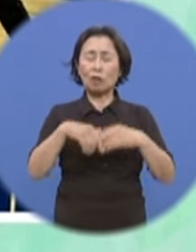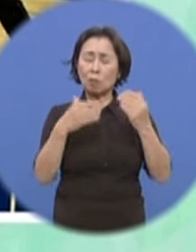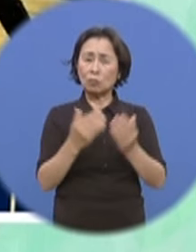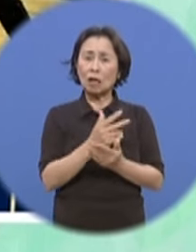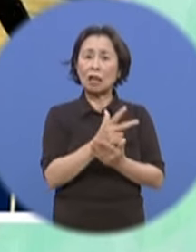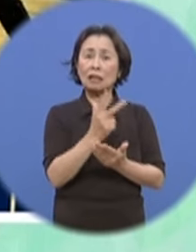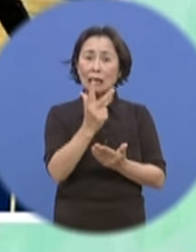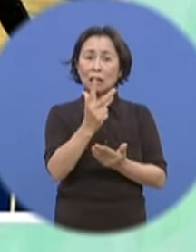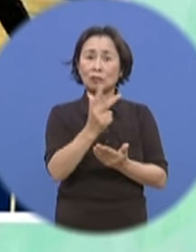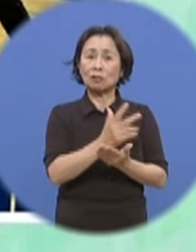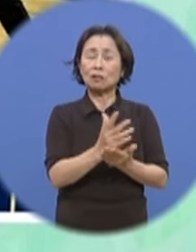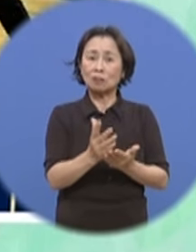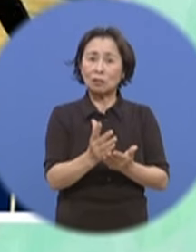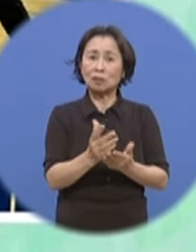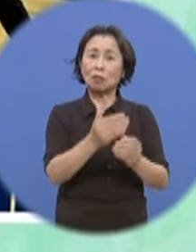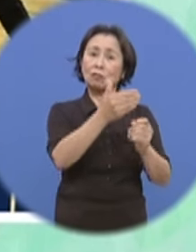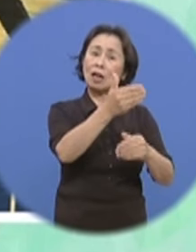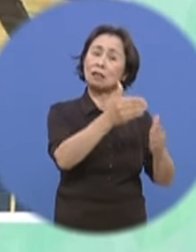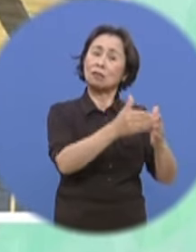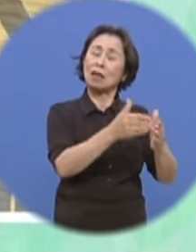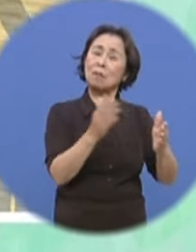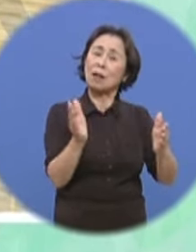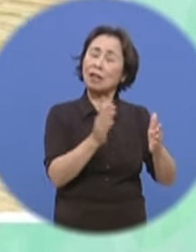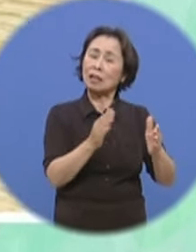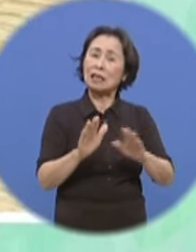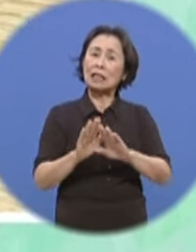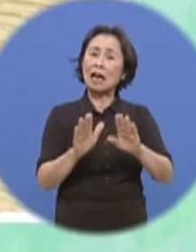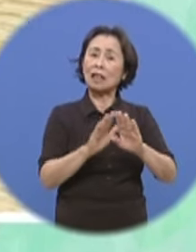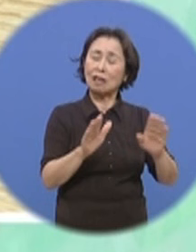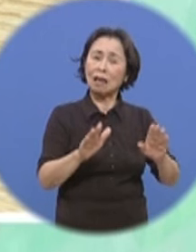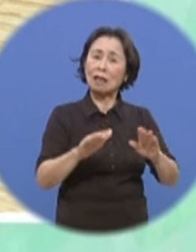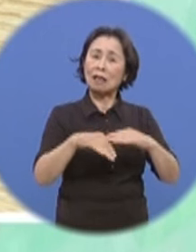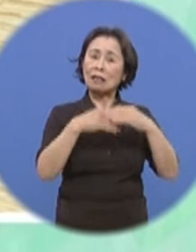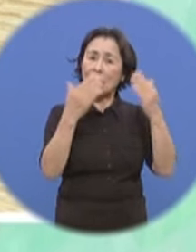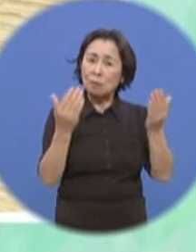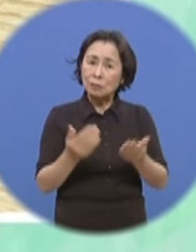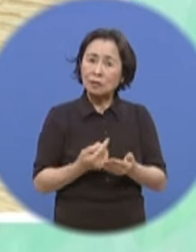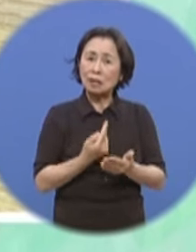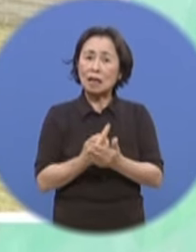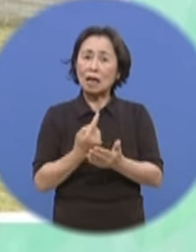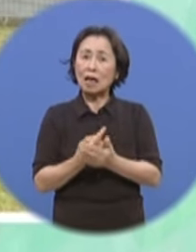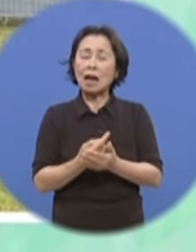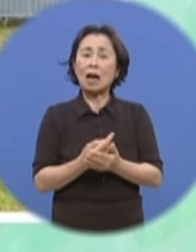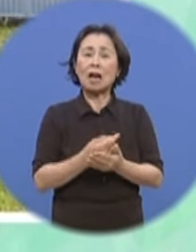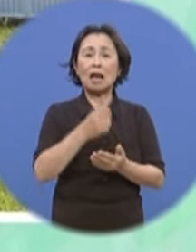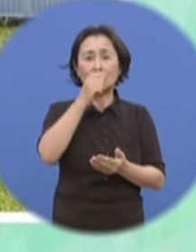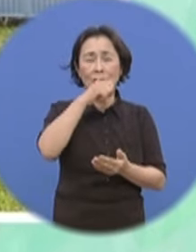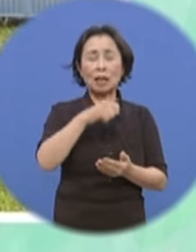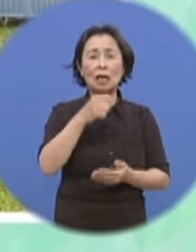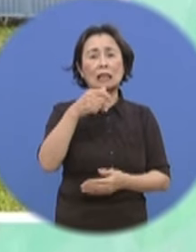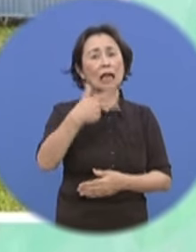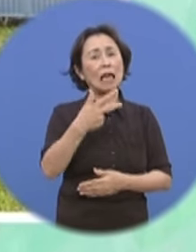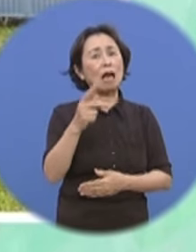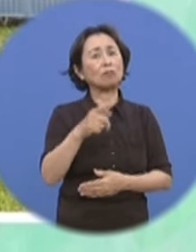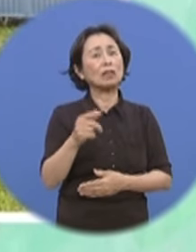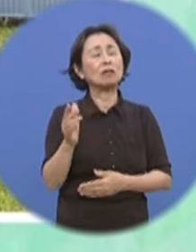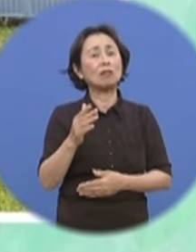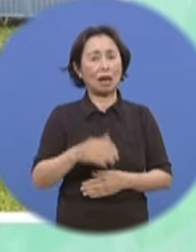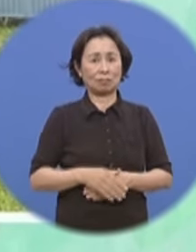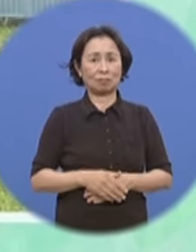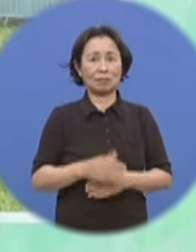を9月にかけて開催しのべ700人を超える方が参加予定となっております8月には